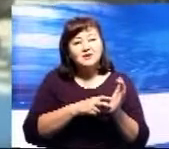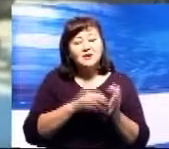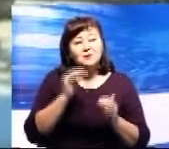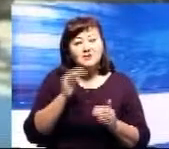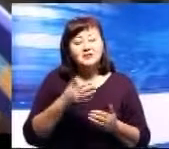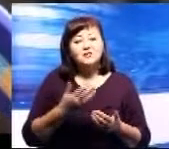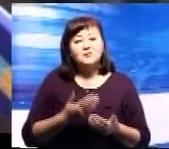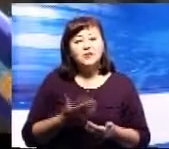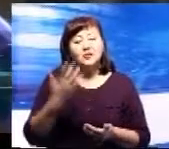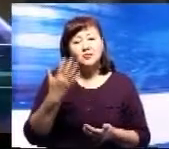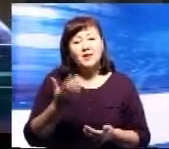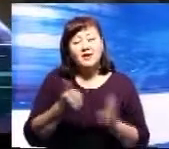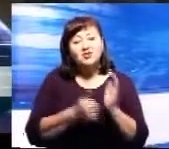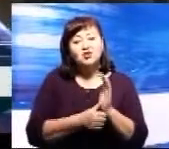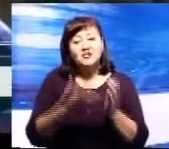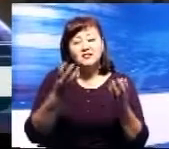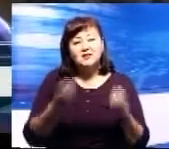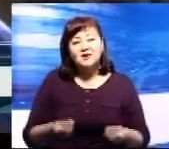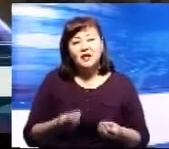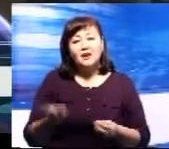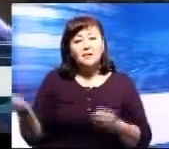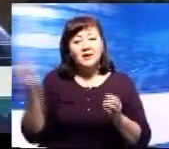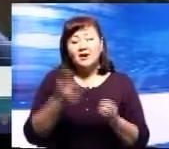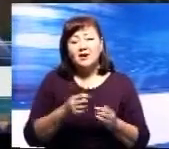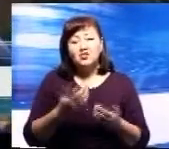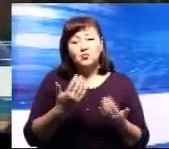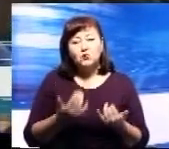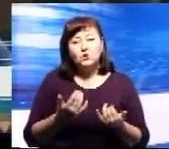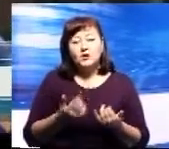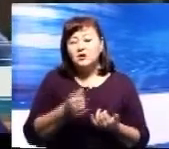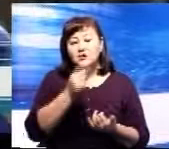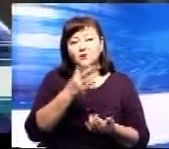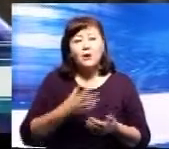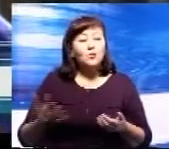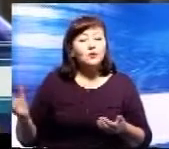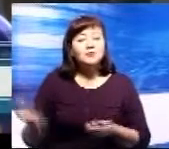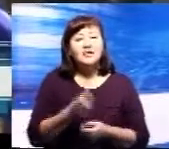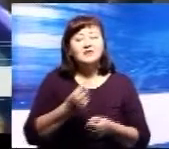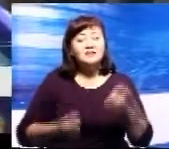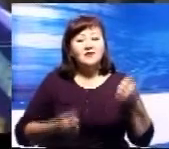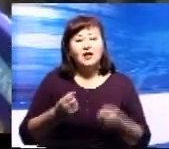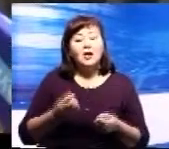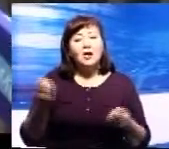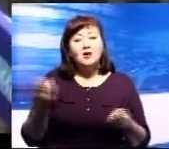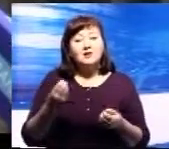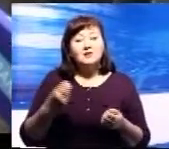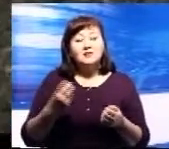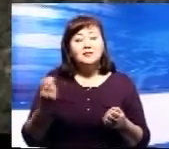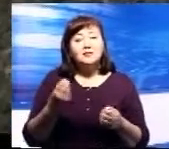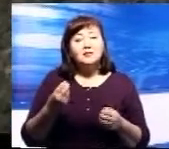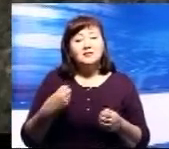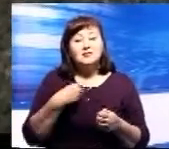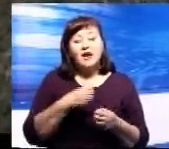Я уже 5-6 дней хожу сюда, не могу нанять водителя. Здесь продают по 7 тысяч за тонну, да плюс сами водители накручивают по 1000